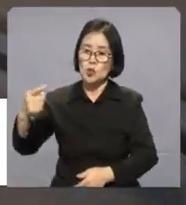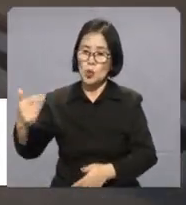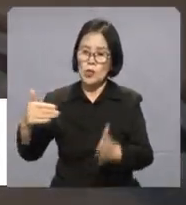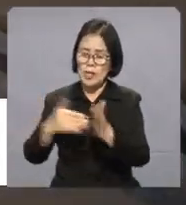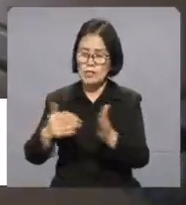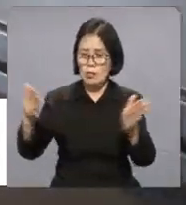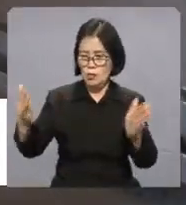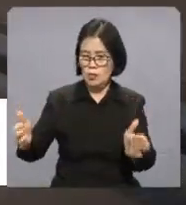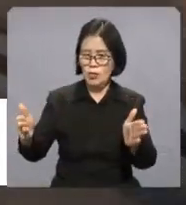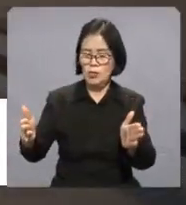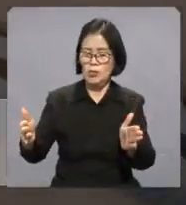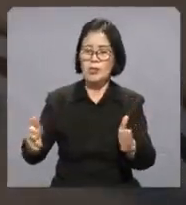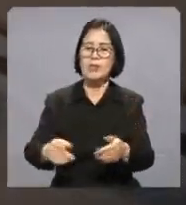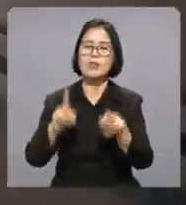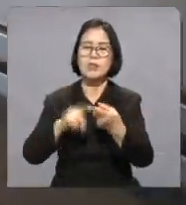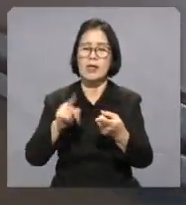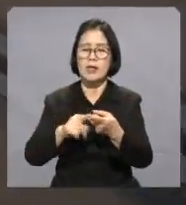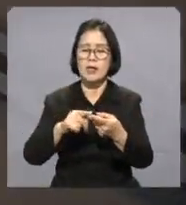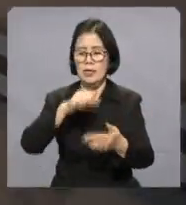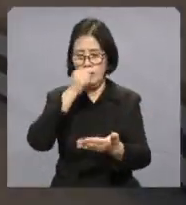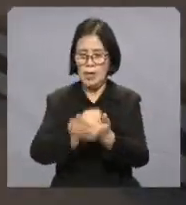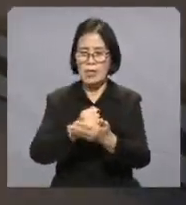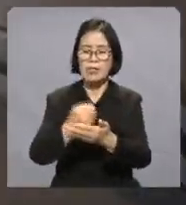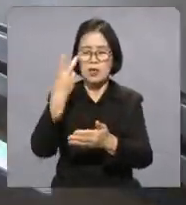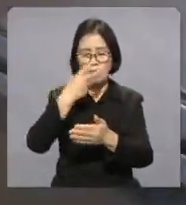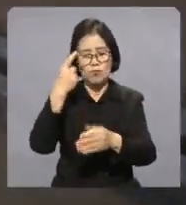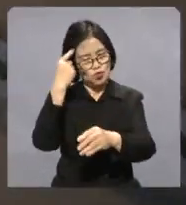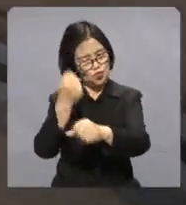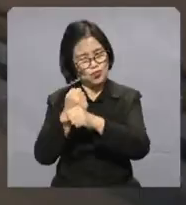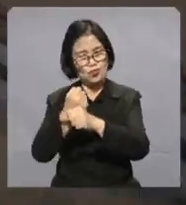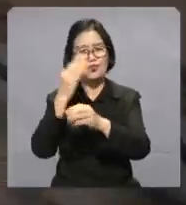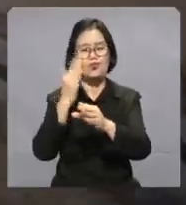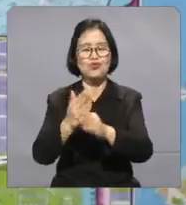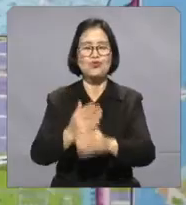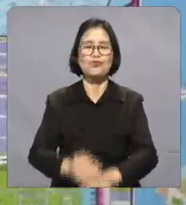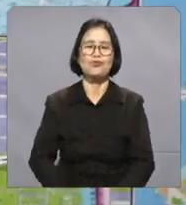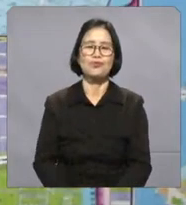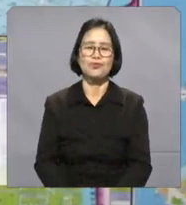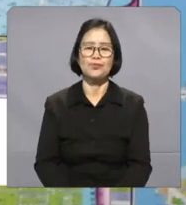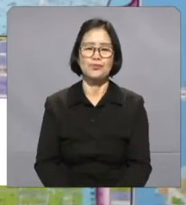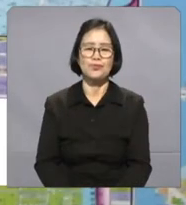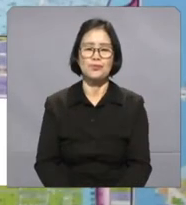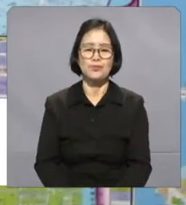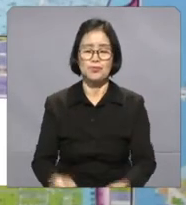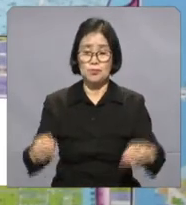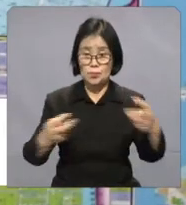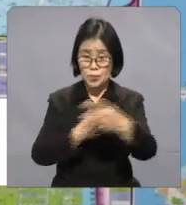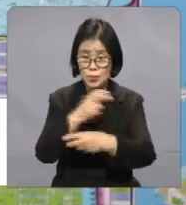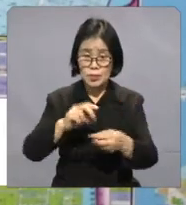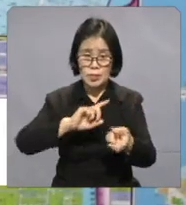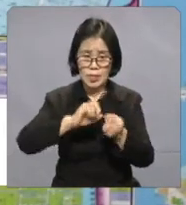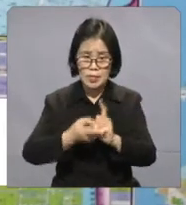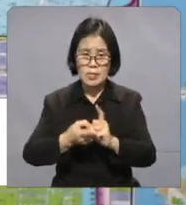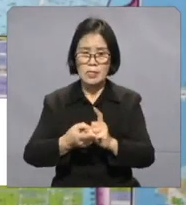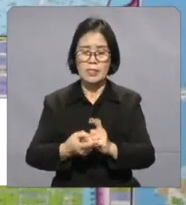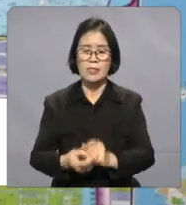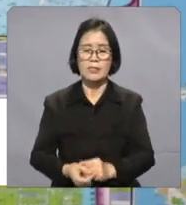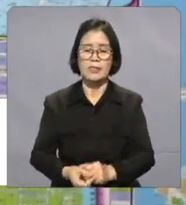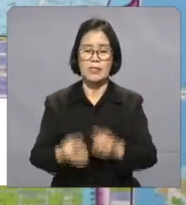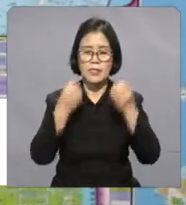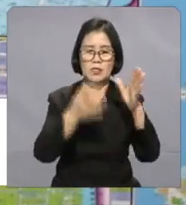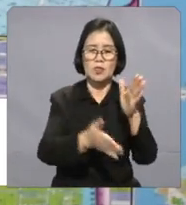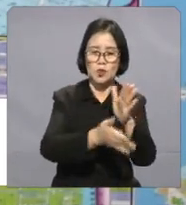박촌 김포공항 연장선에 대해 타당성 검토 영역을 진행 중입니다. SBRT 노선을 대신해서 우리